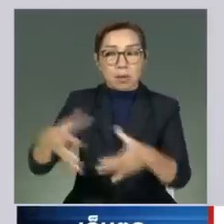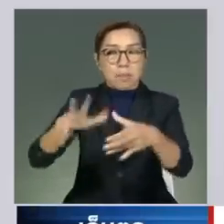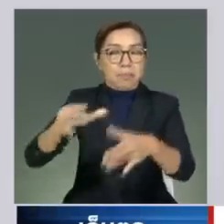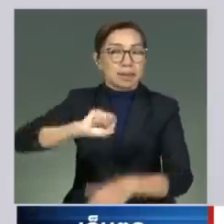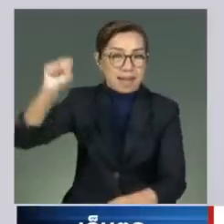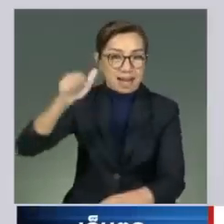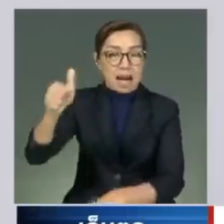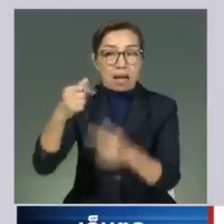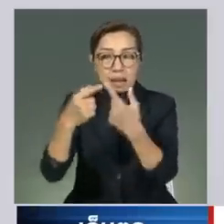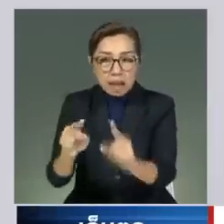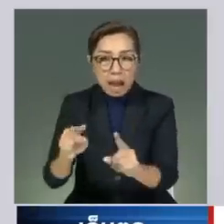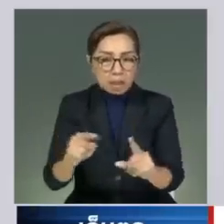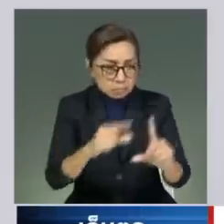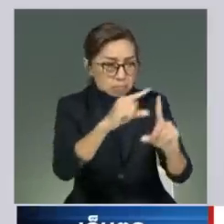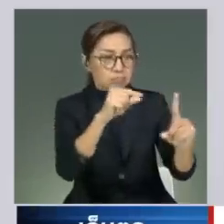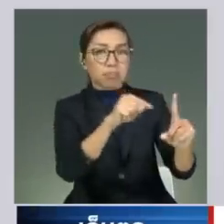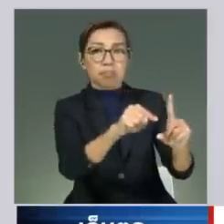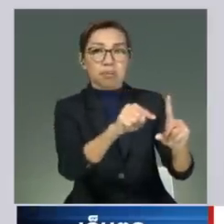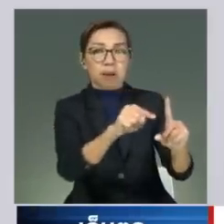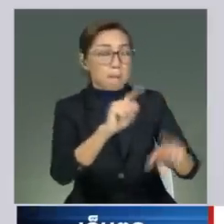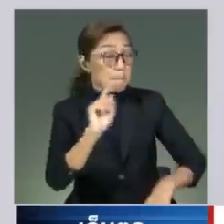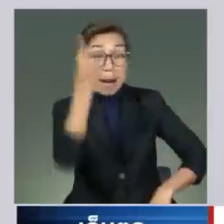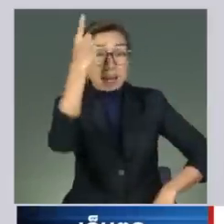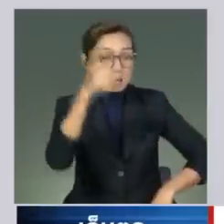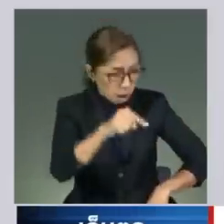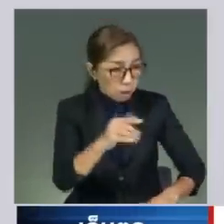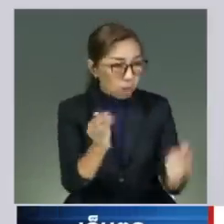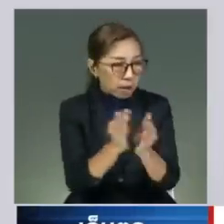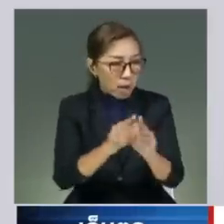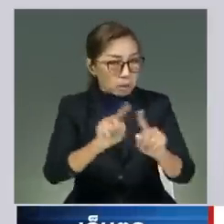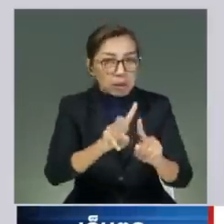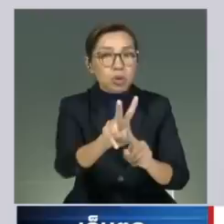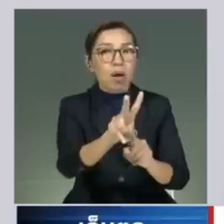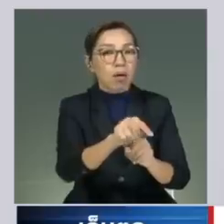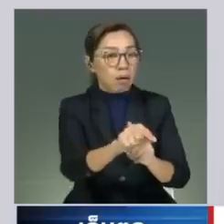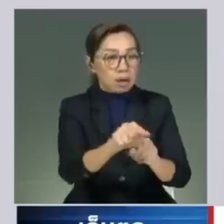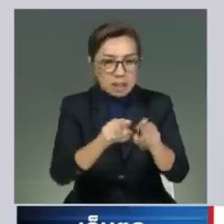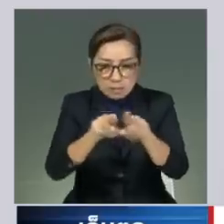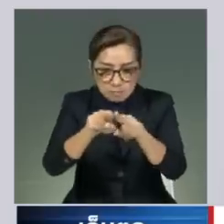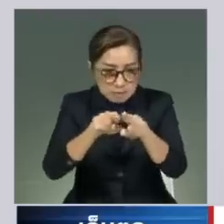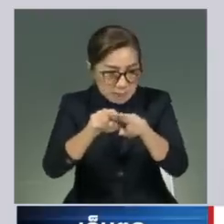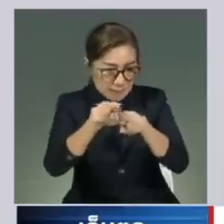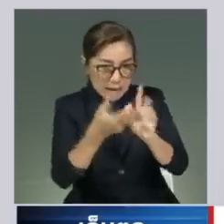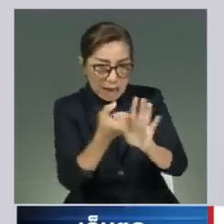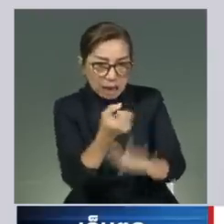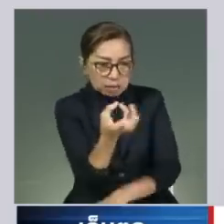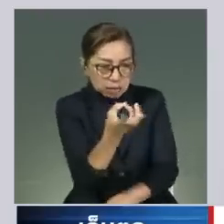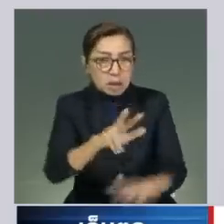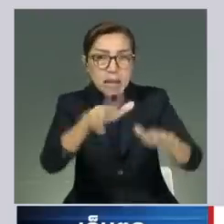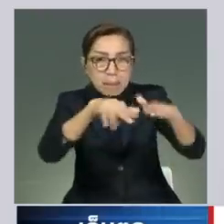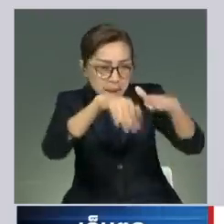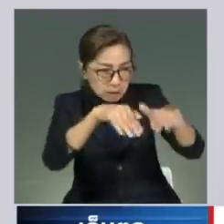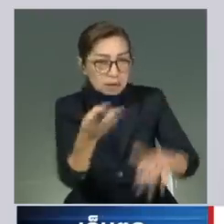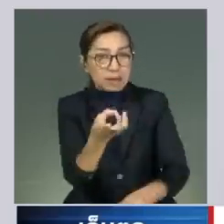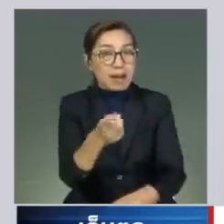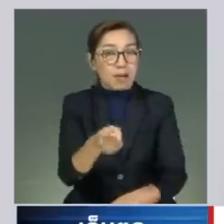คิดไม่ถึงก็คือพรรคอนาคตใหม่มาจากไหนไม่รู้อ่ะครับได้คะแนนมาเป็นอันดับ 2แล้วคะแนนทิ้งห่างกันเนี่ยไม่ถึง 3,000เท่านั้น